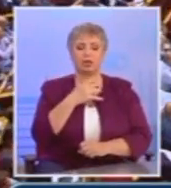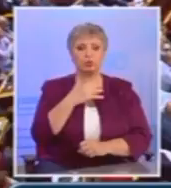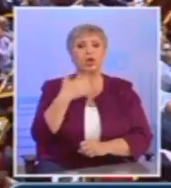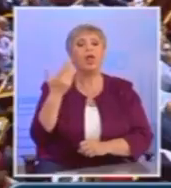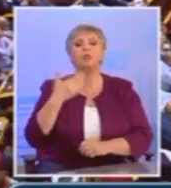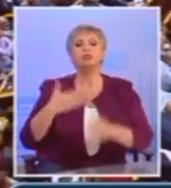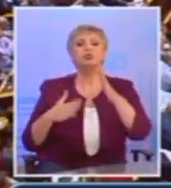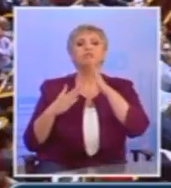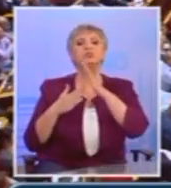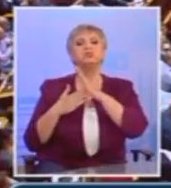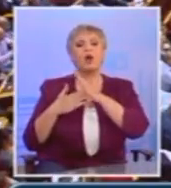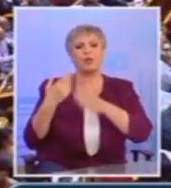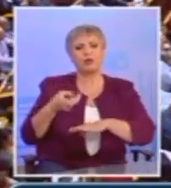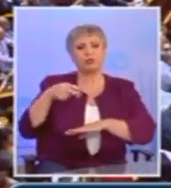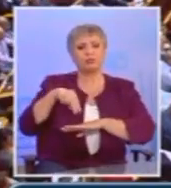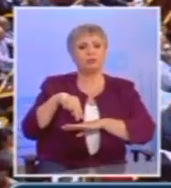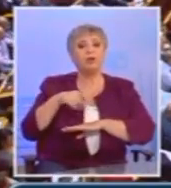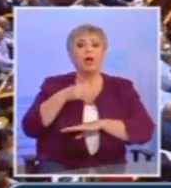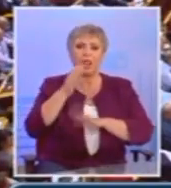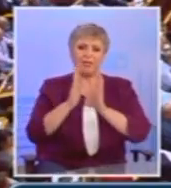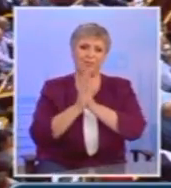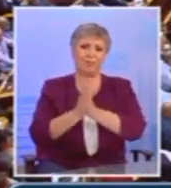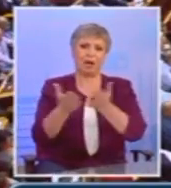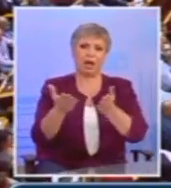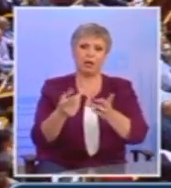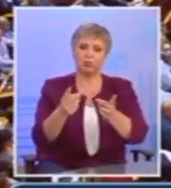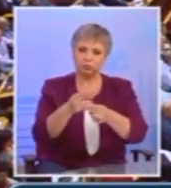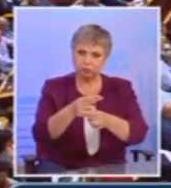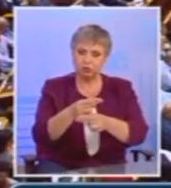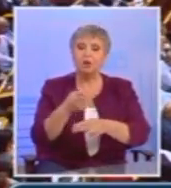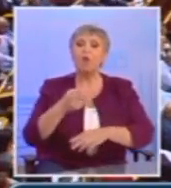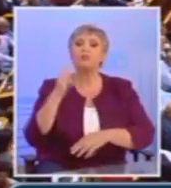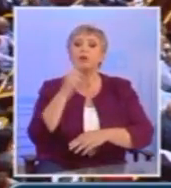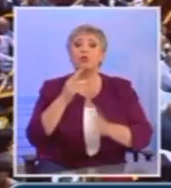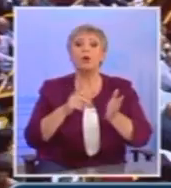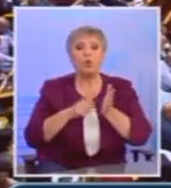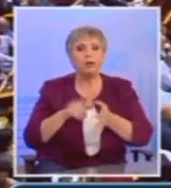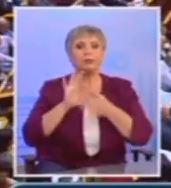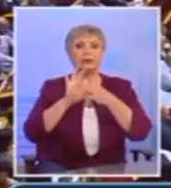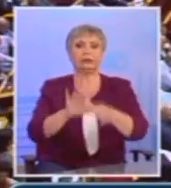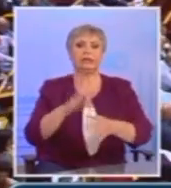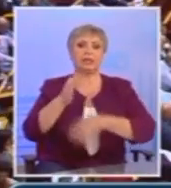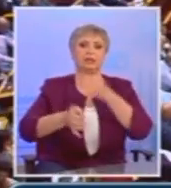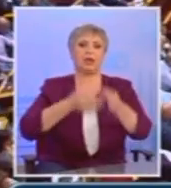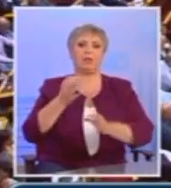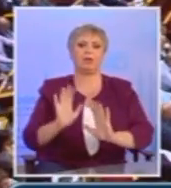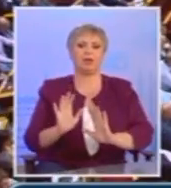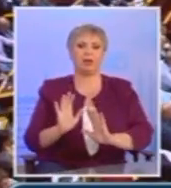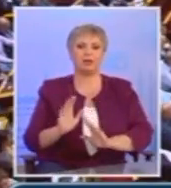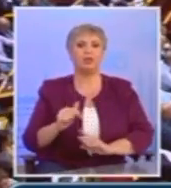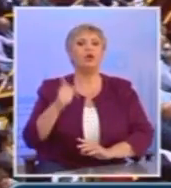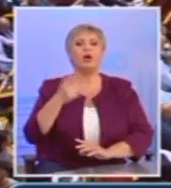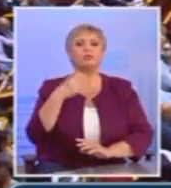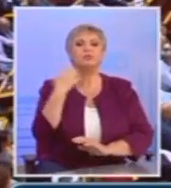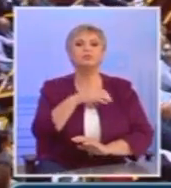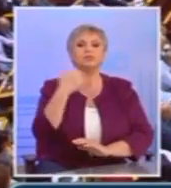κύριοι, συνεχίστε, κύριε Πρωθυπουργέ. Συνεχίστε. Κύριε Βενιζέλο,